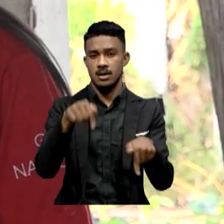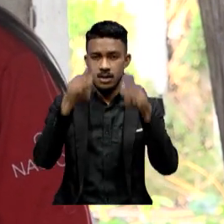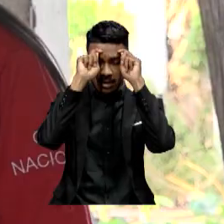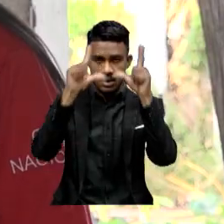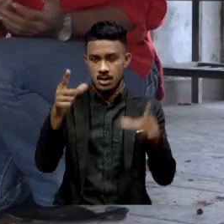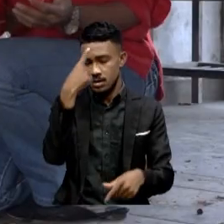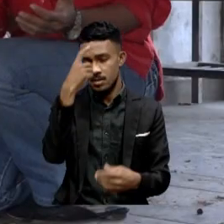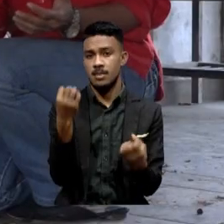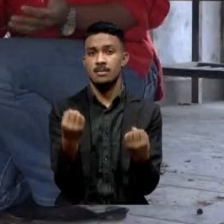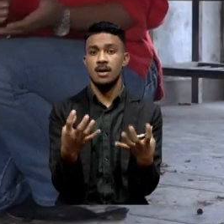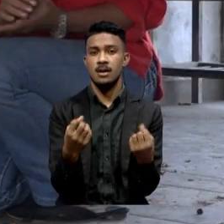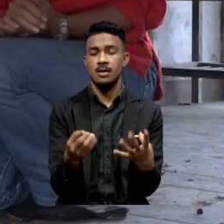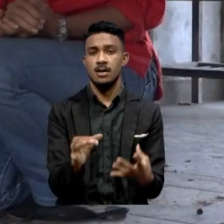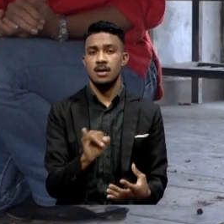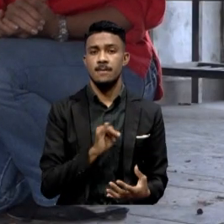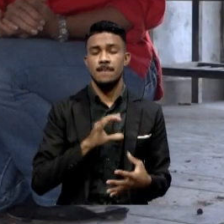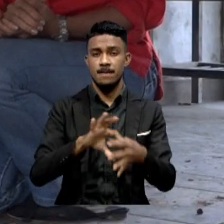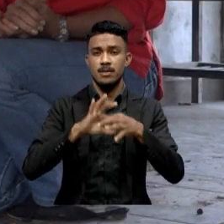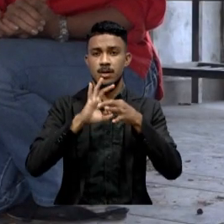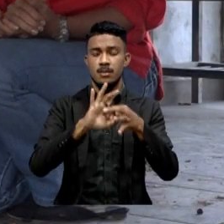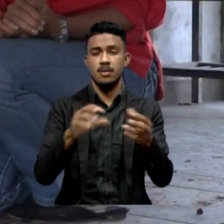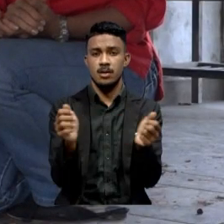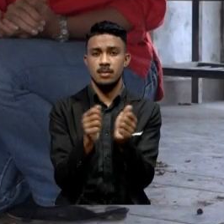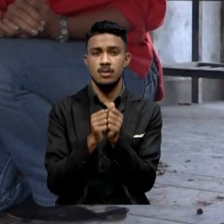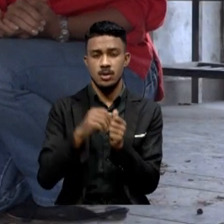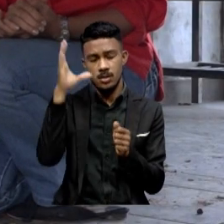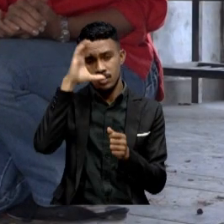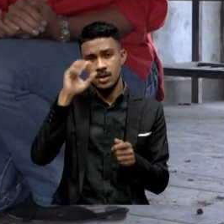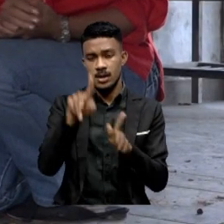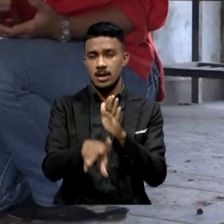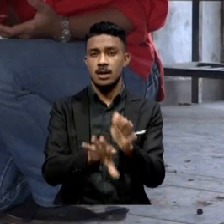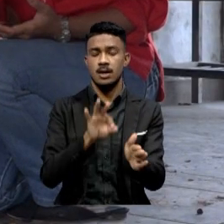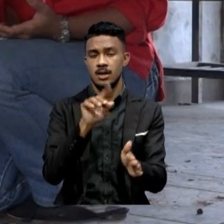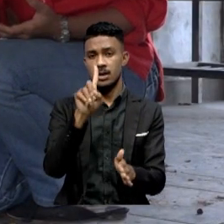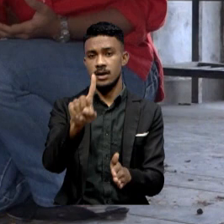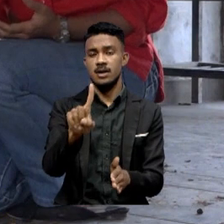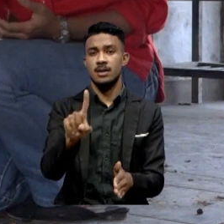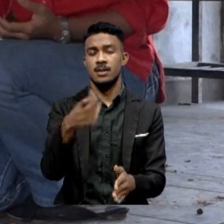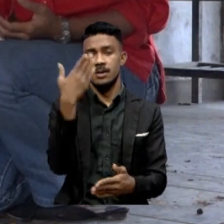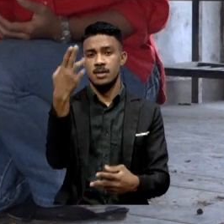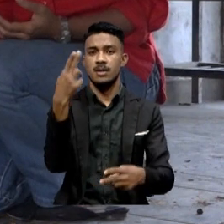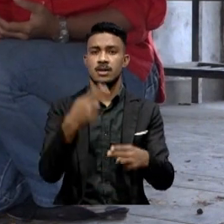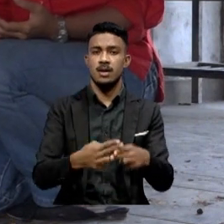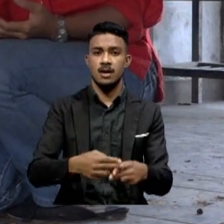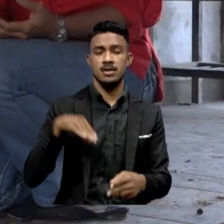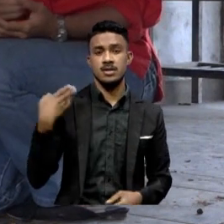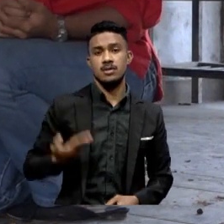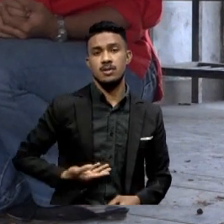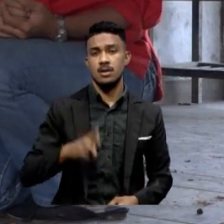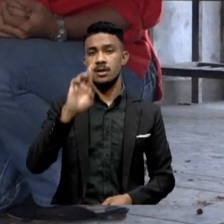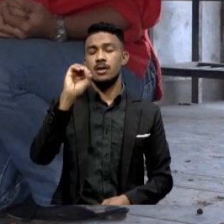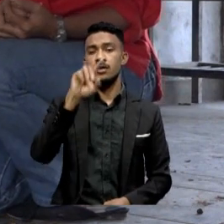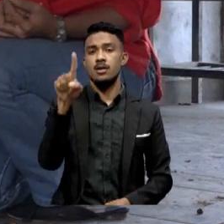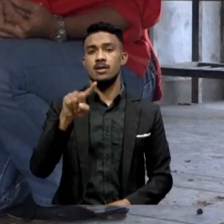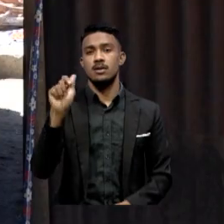demais. Hau ekipa kobertura buka no hetang ona ida husi e mesir ne. Nia mak senyora Rosa Martins da Silva.